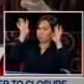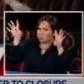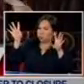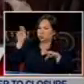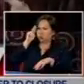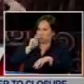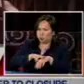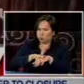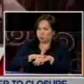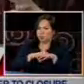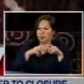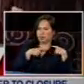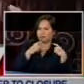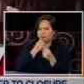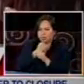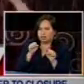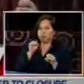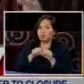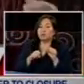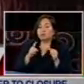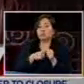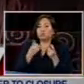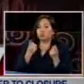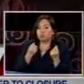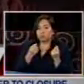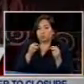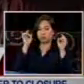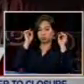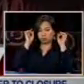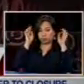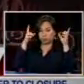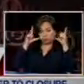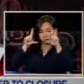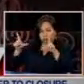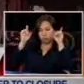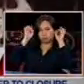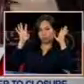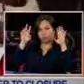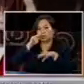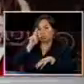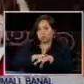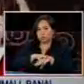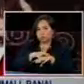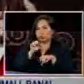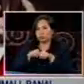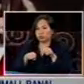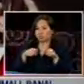ka bigyan ng pagkakataon magpaliwanag kung bibigyan ka ng pagkakataon magpaliwanag. Ganun po ang karanasan